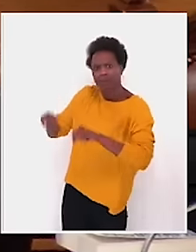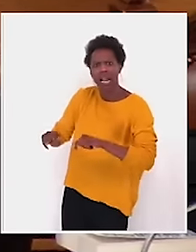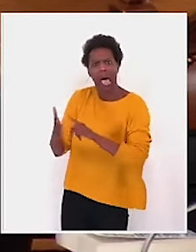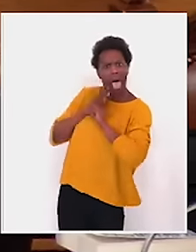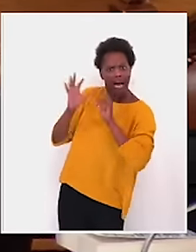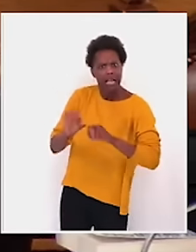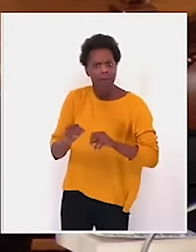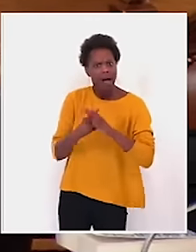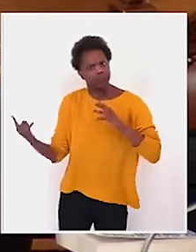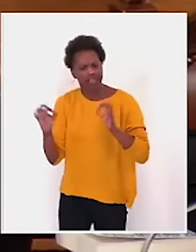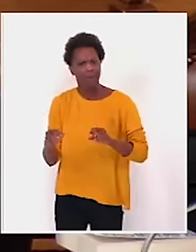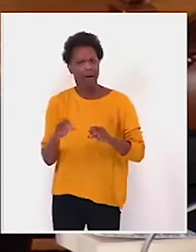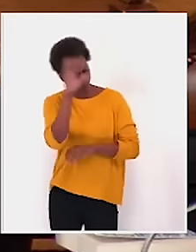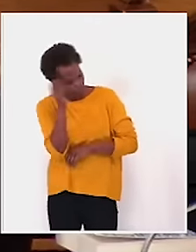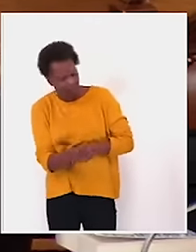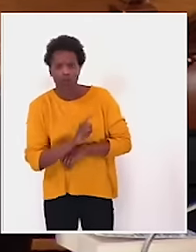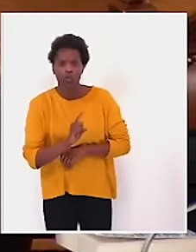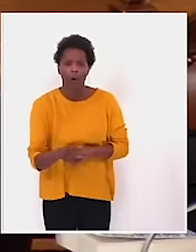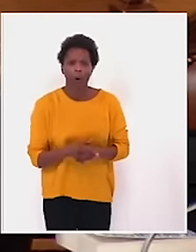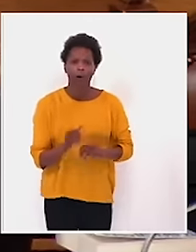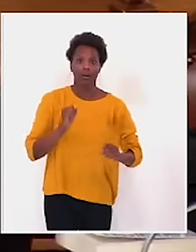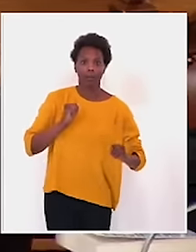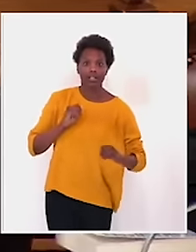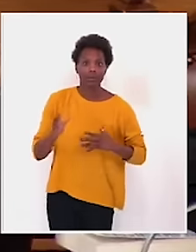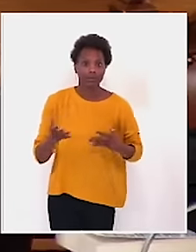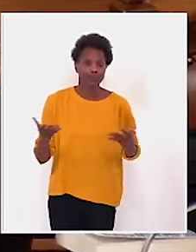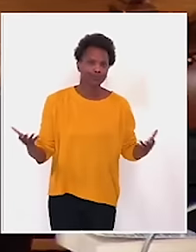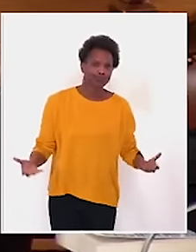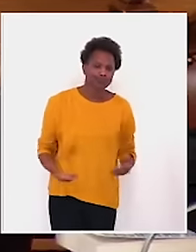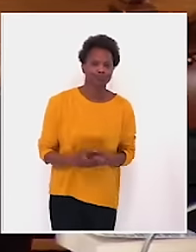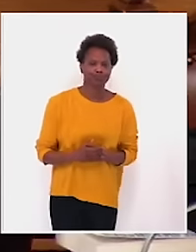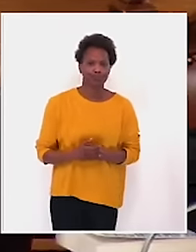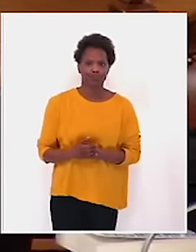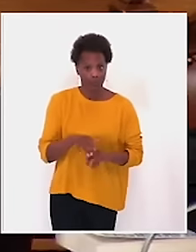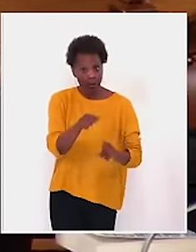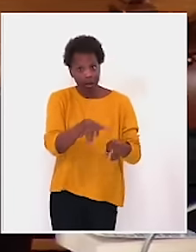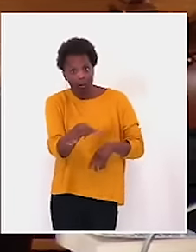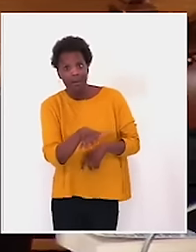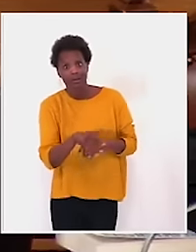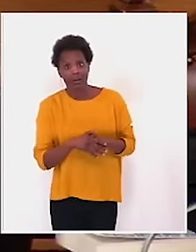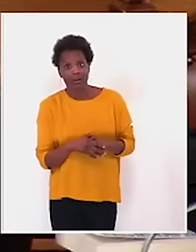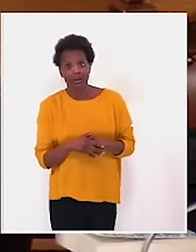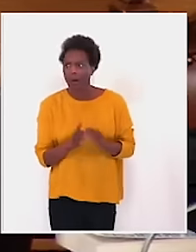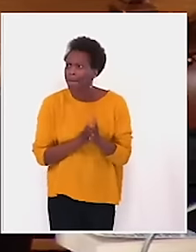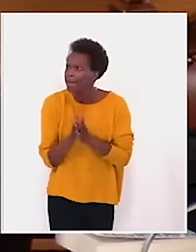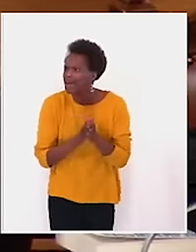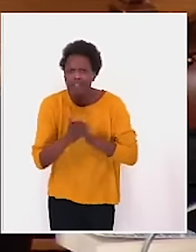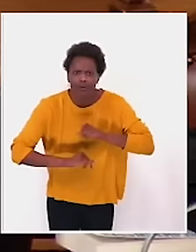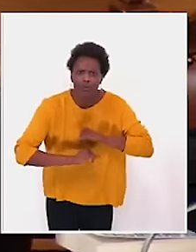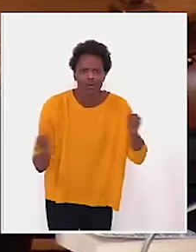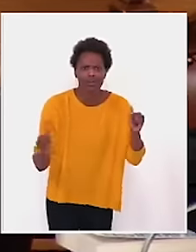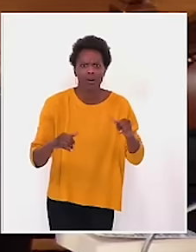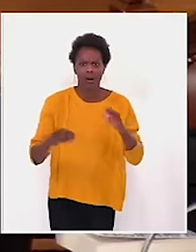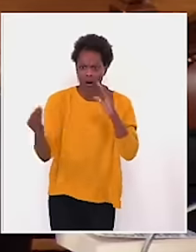qu'ils sont pas exclus, qu'ils sont pas oubliés. Et la médiation, les personnes, elles ont aussi dévouées soient-elles, aussi formées